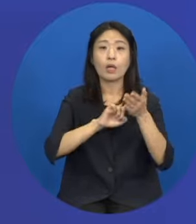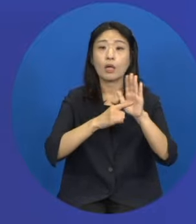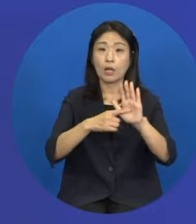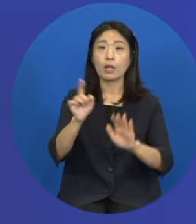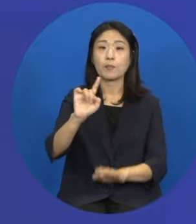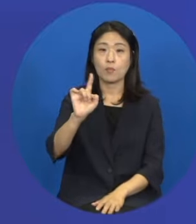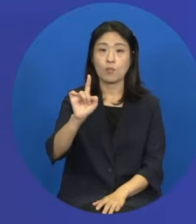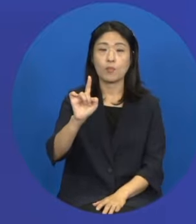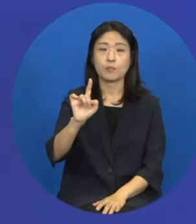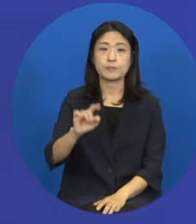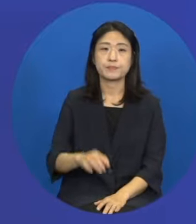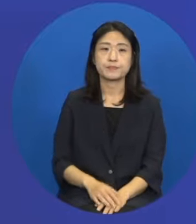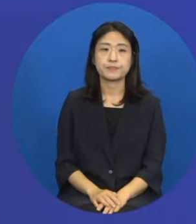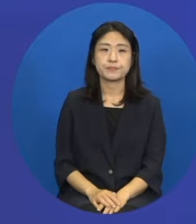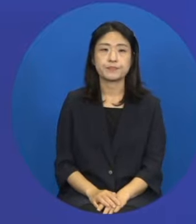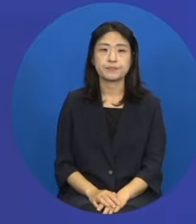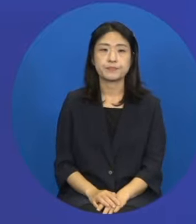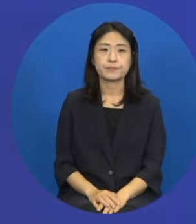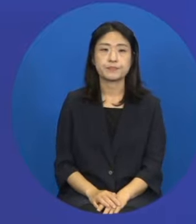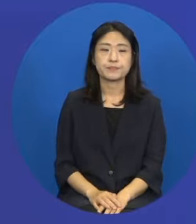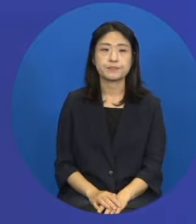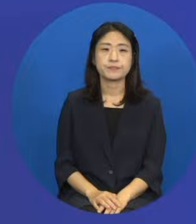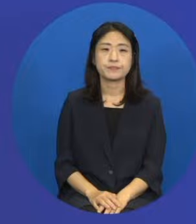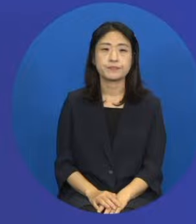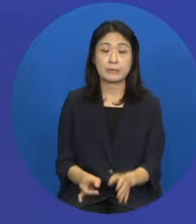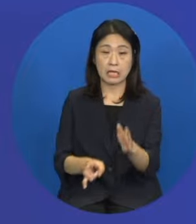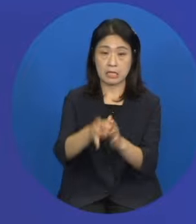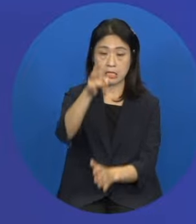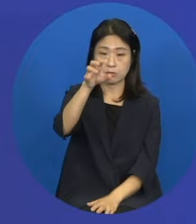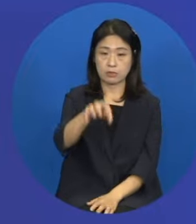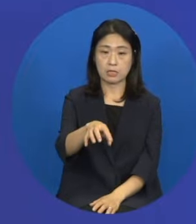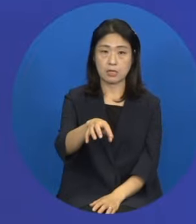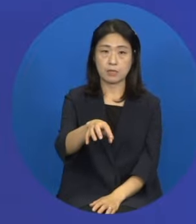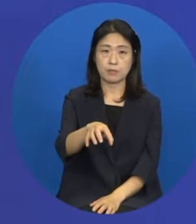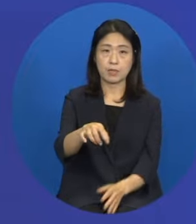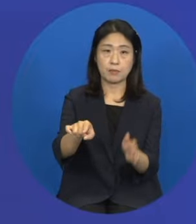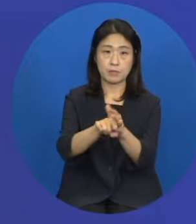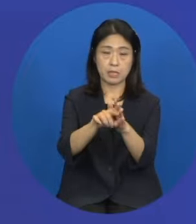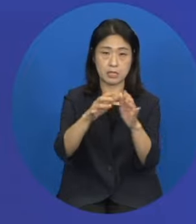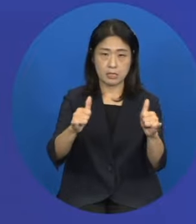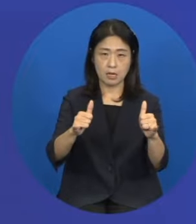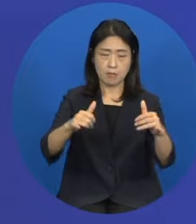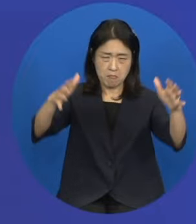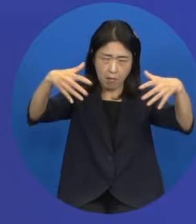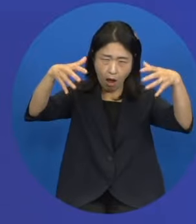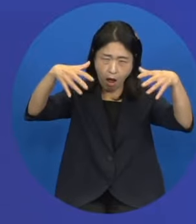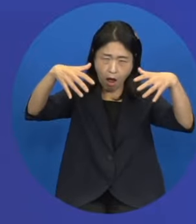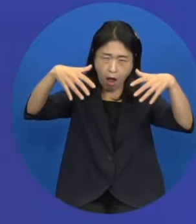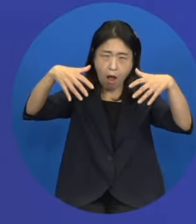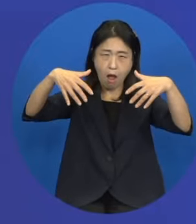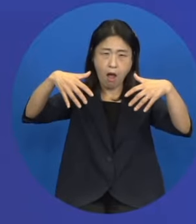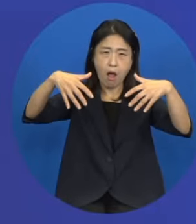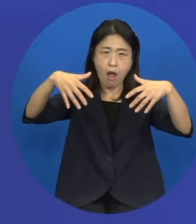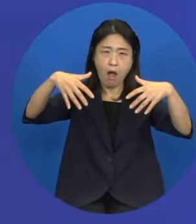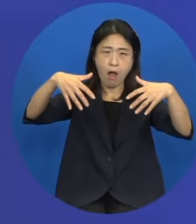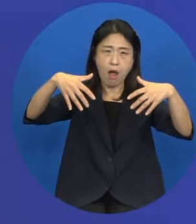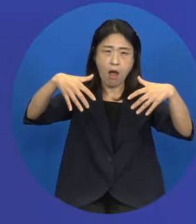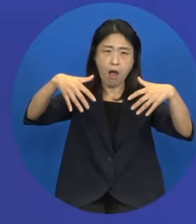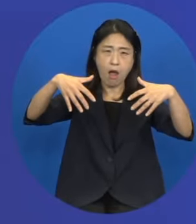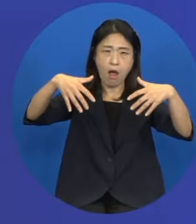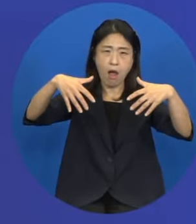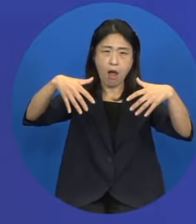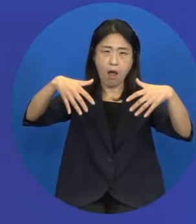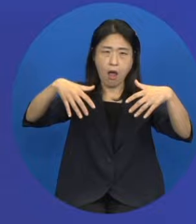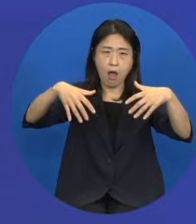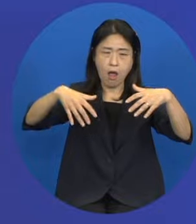통해서 봤으면 좋겠는데요. 자, 예루살렘의 신자들을 최대한 동원하여서 불의한 핍박에